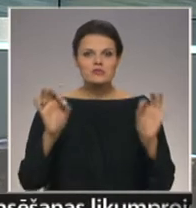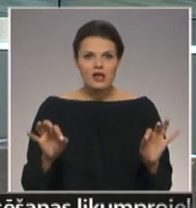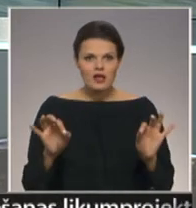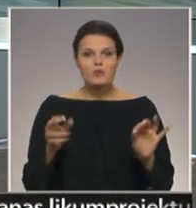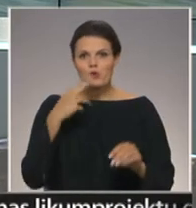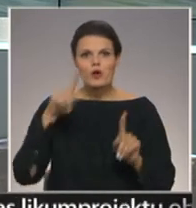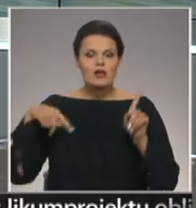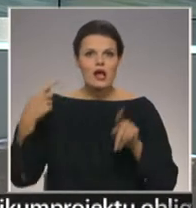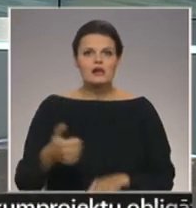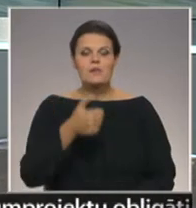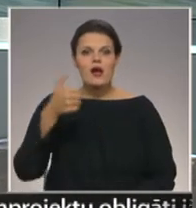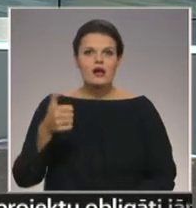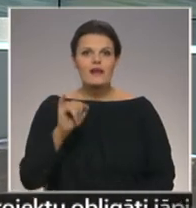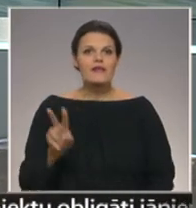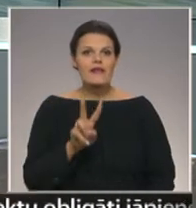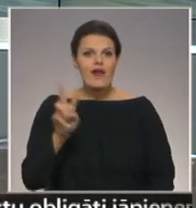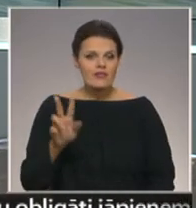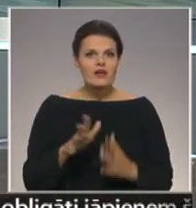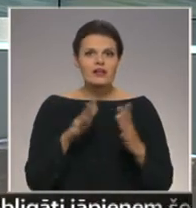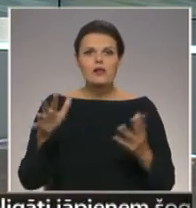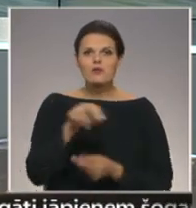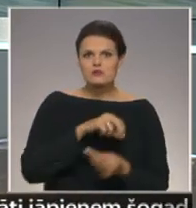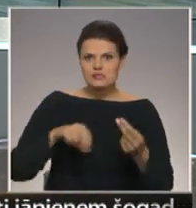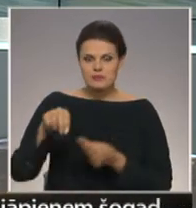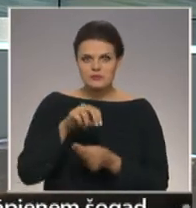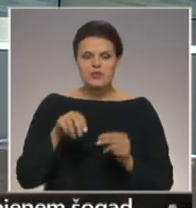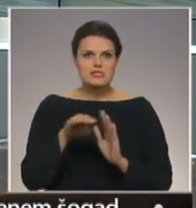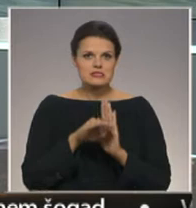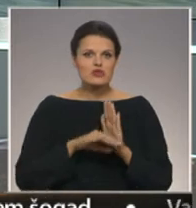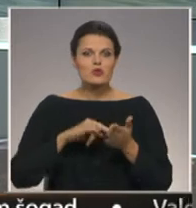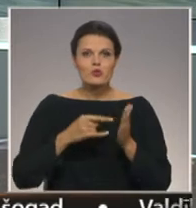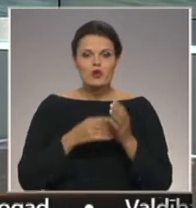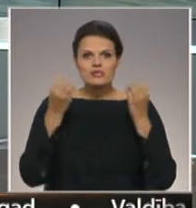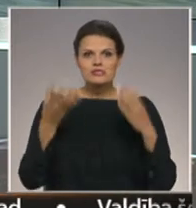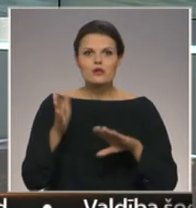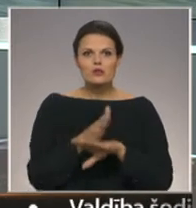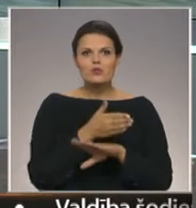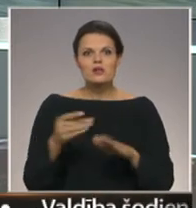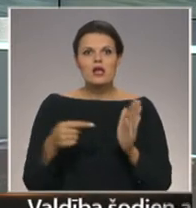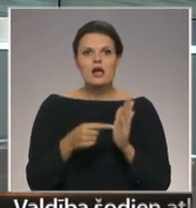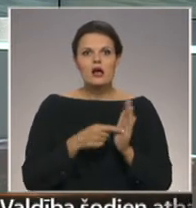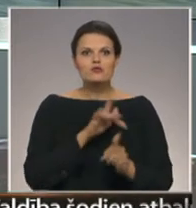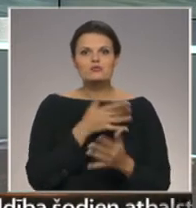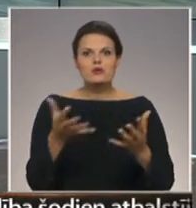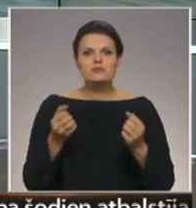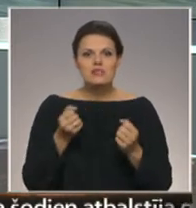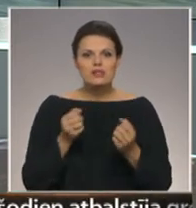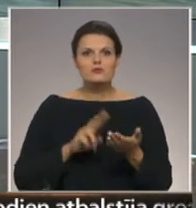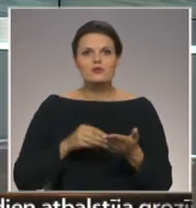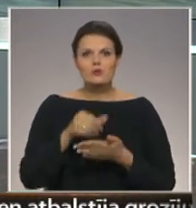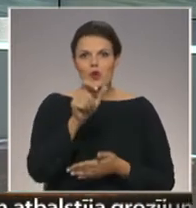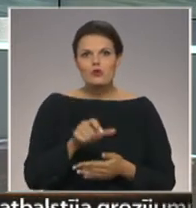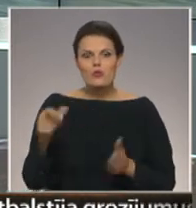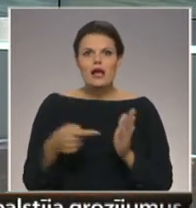no nākamā gada janvāra. Daudz apspriestais likumprojekts skaidri nodala, kādu pakalpojumu klāstu saņems nodokļu maksātāji un